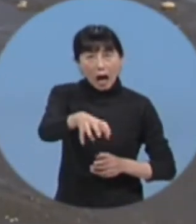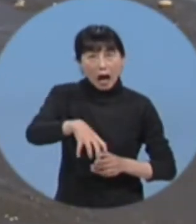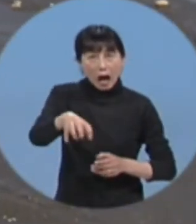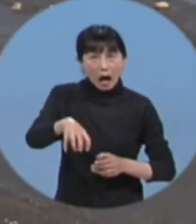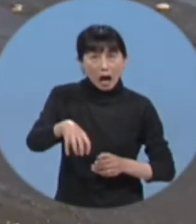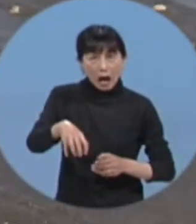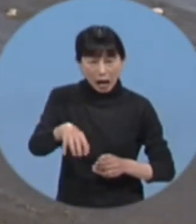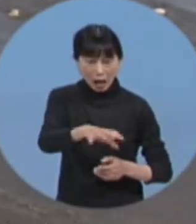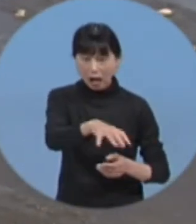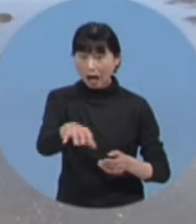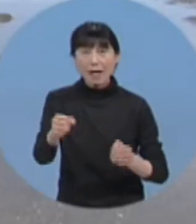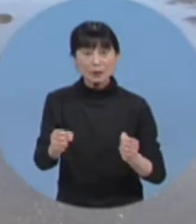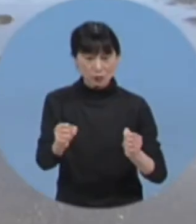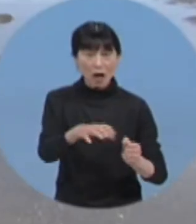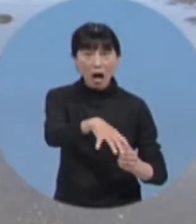そう。